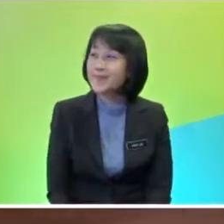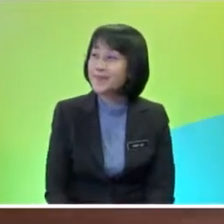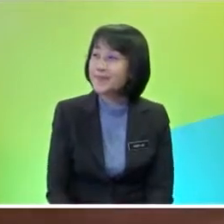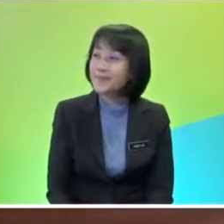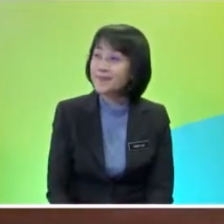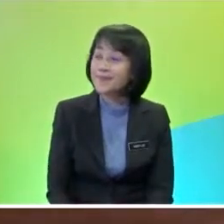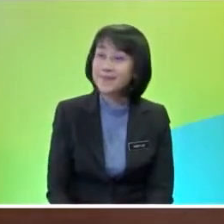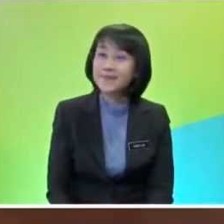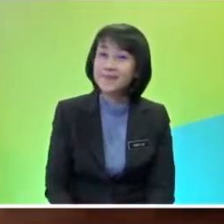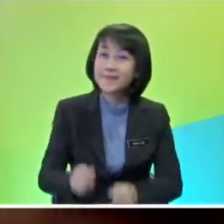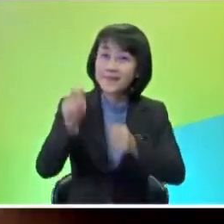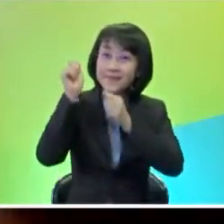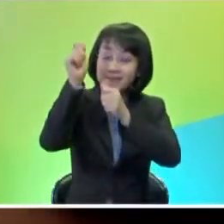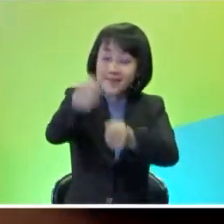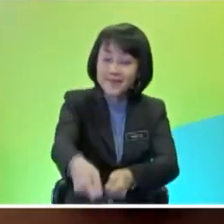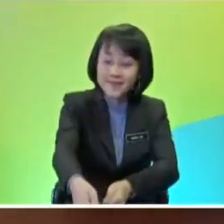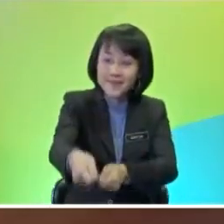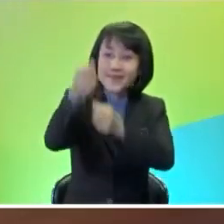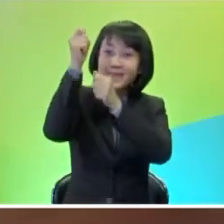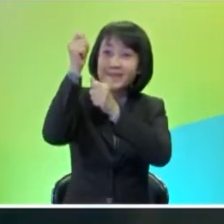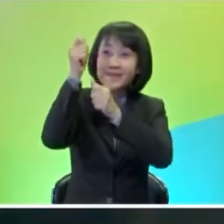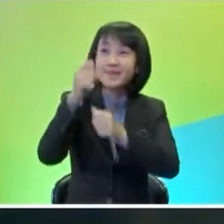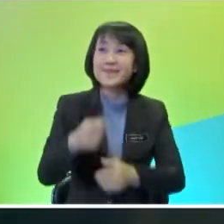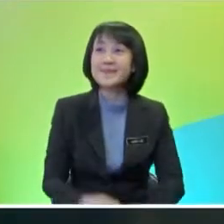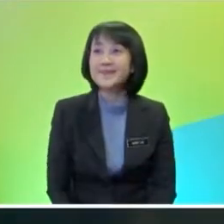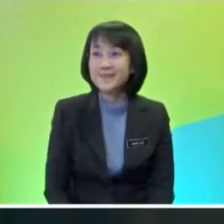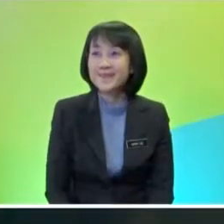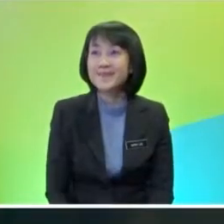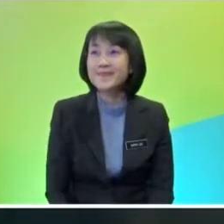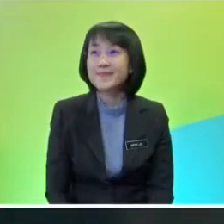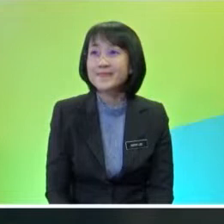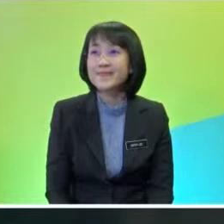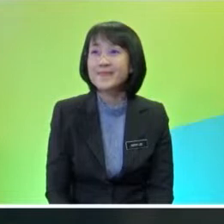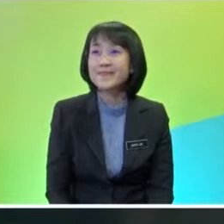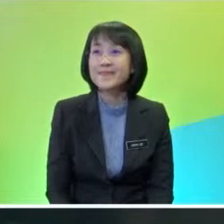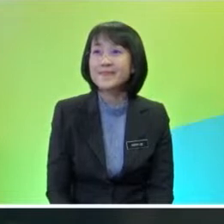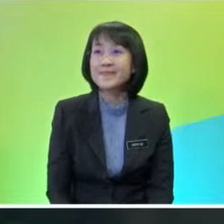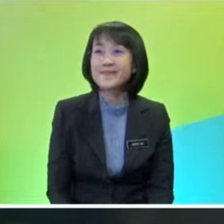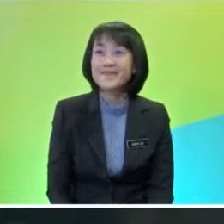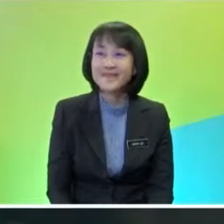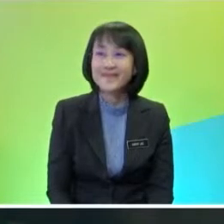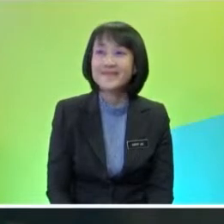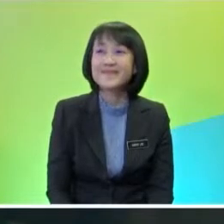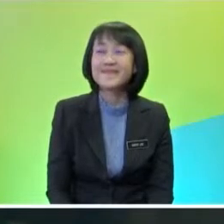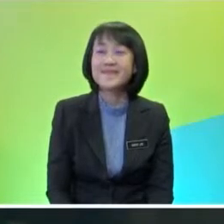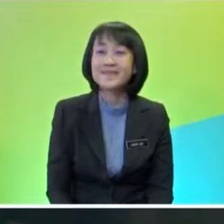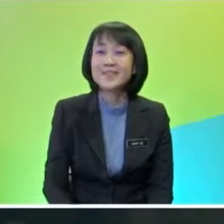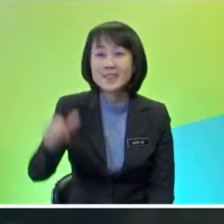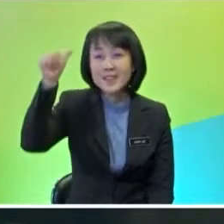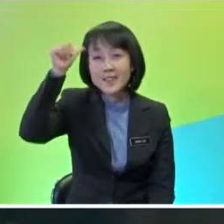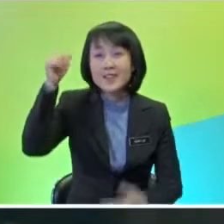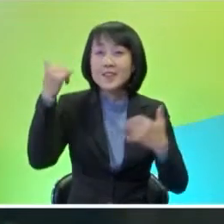Angkatlah bahannya jatuh Kak loncat sangat membantu sebab kemahiran mikat ada kan amal silakan amal ada